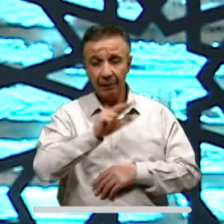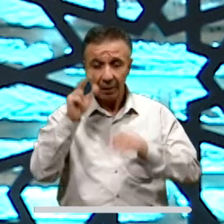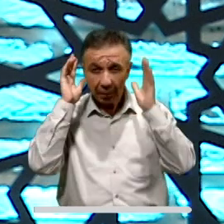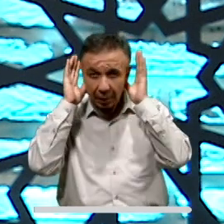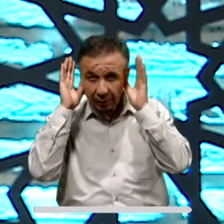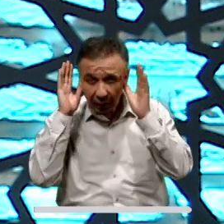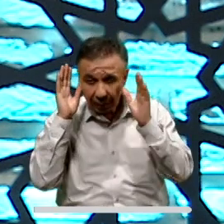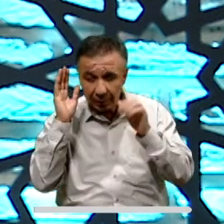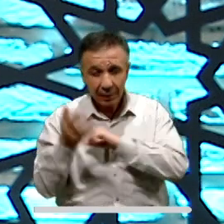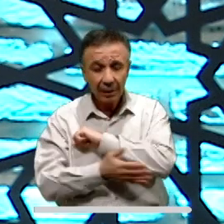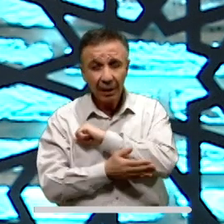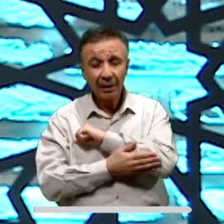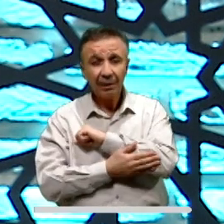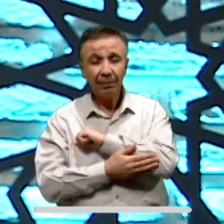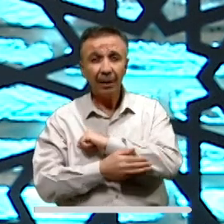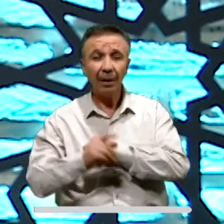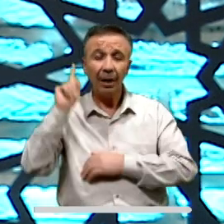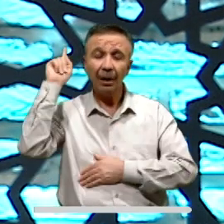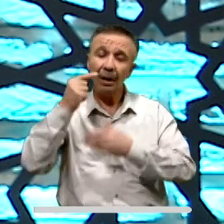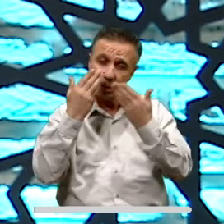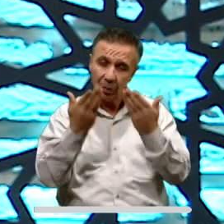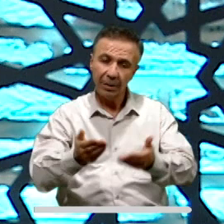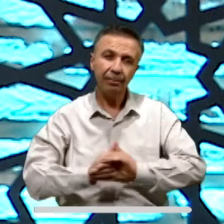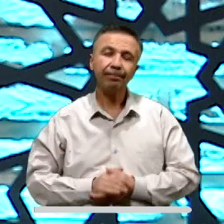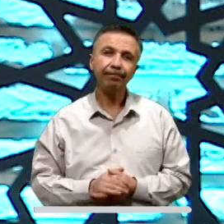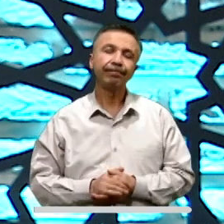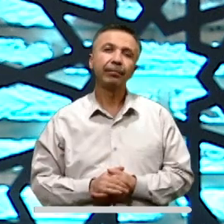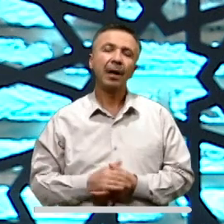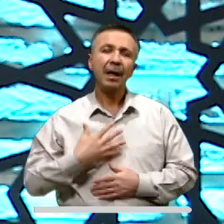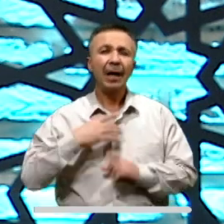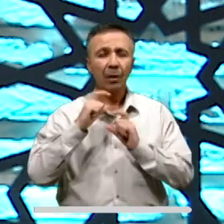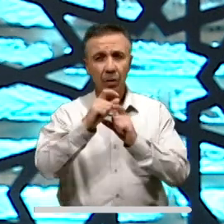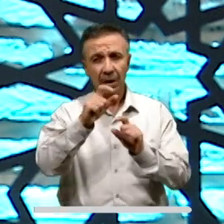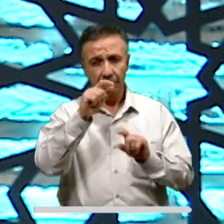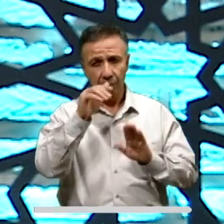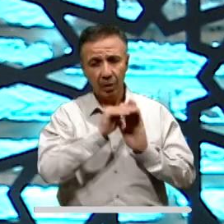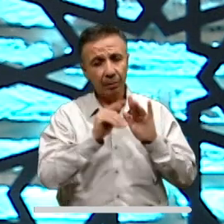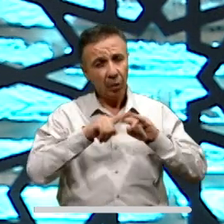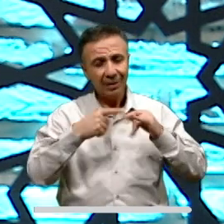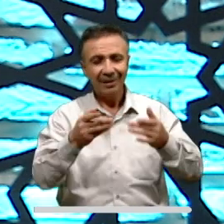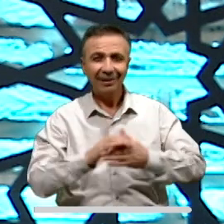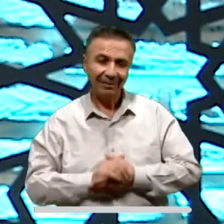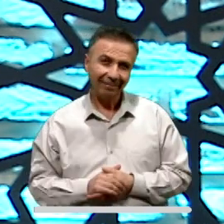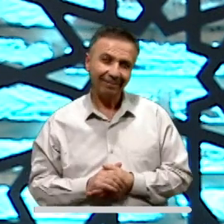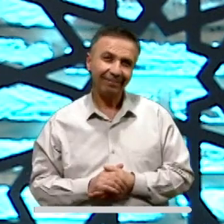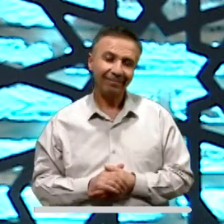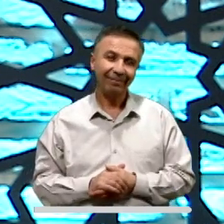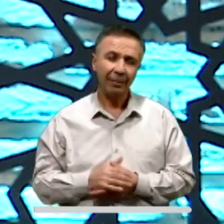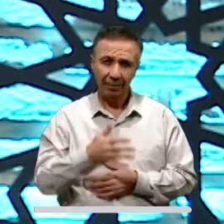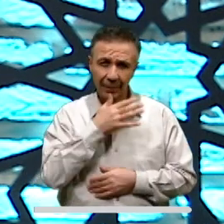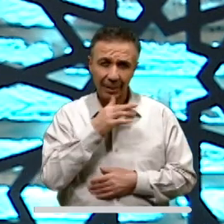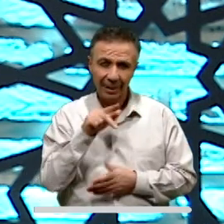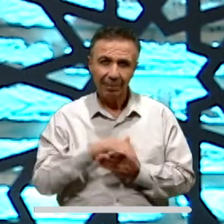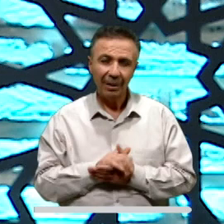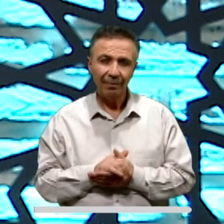hayır ve hasenatı dergah-ı izzetinde kabul ve karin eylesin. Diyanete Soralım programına hoş geldiniz, sefa getirdiniz. Malumunuz